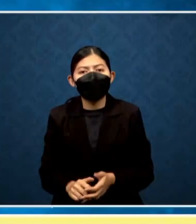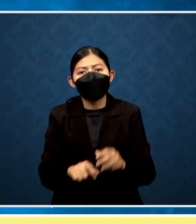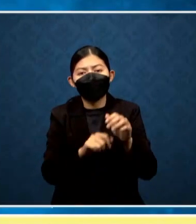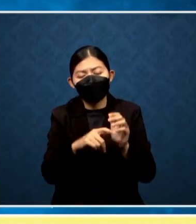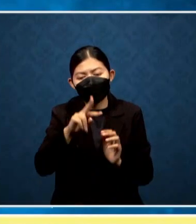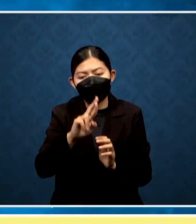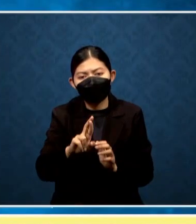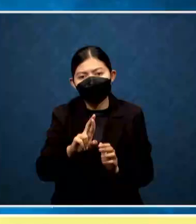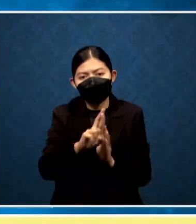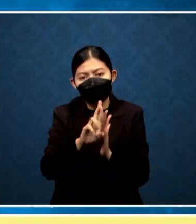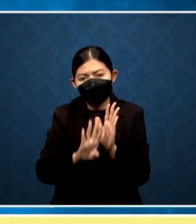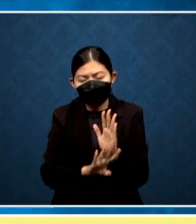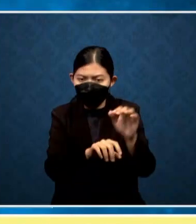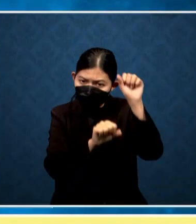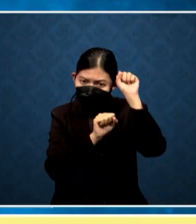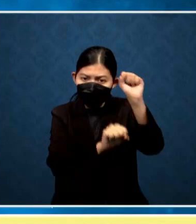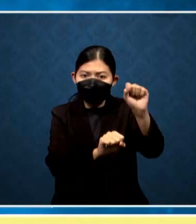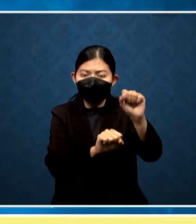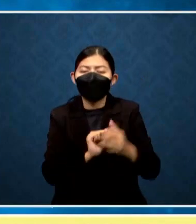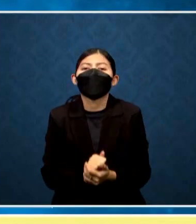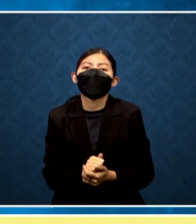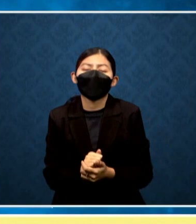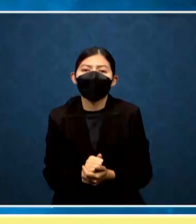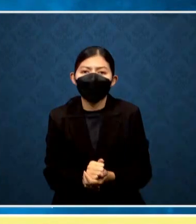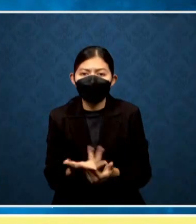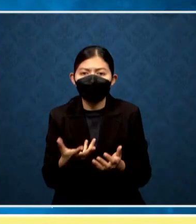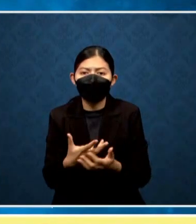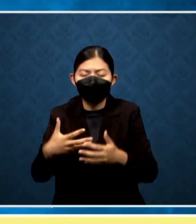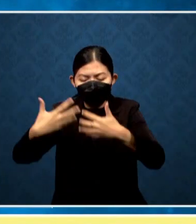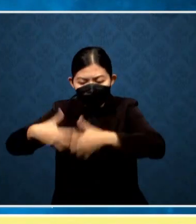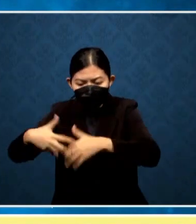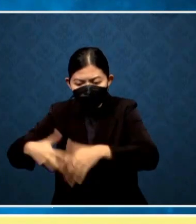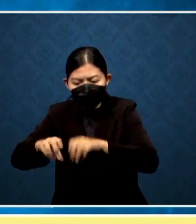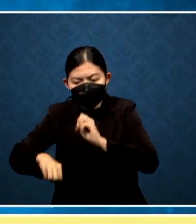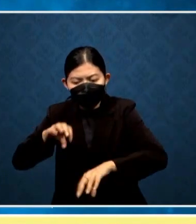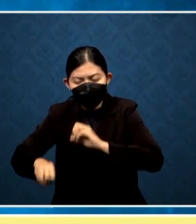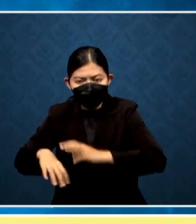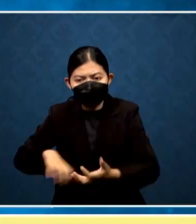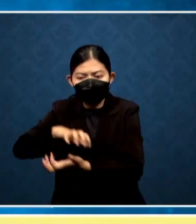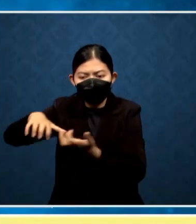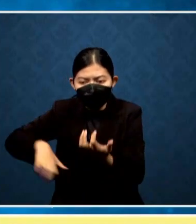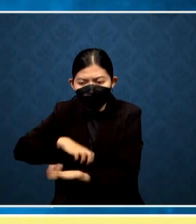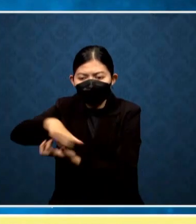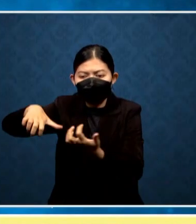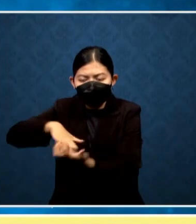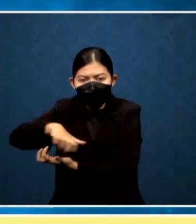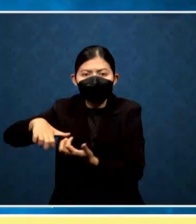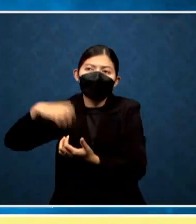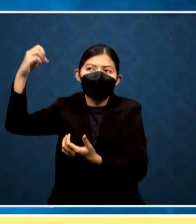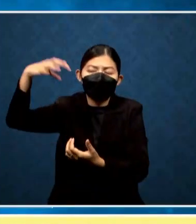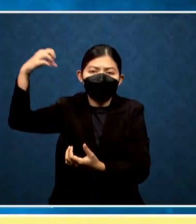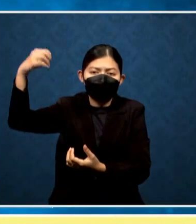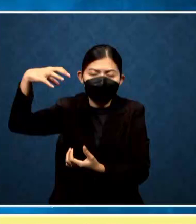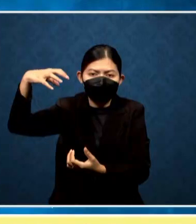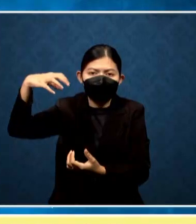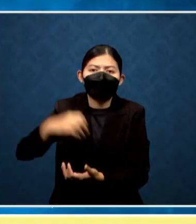บรรงการโรงกรรมจัดขยามอลปลอยเพื่อผลิตกระแสบไปป้าเพิมเติมนี่ก็คอปัญหา